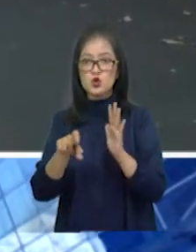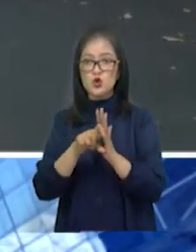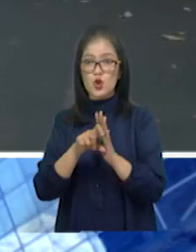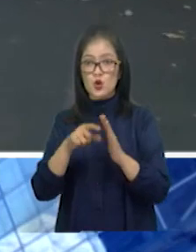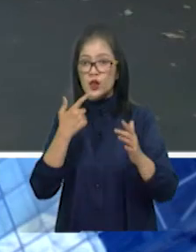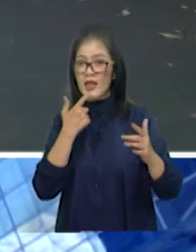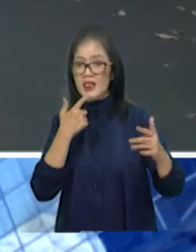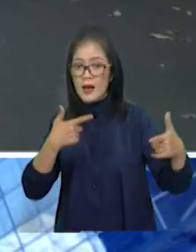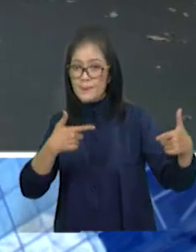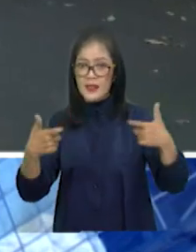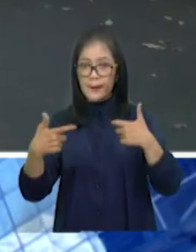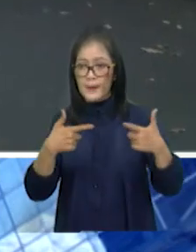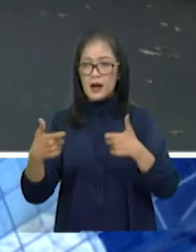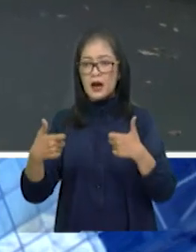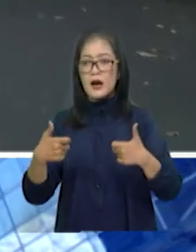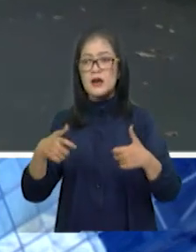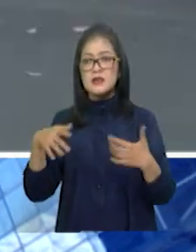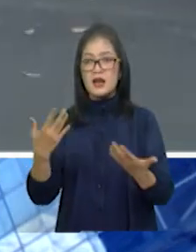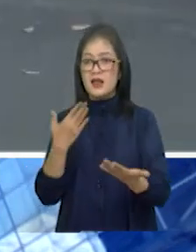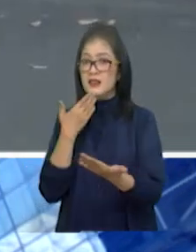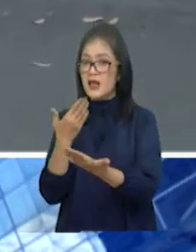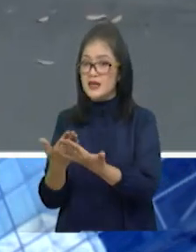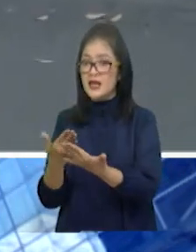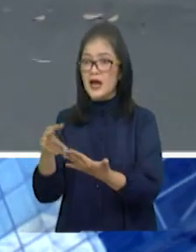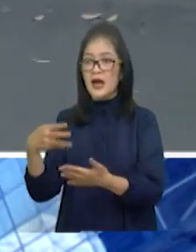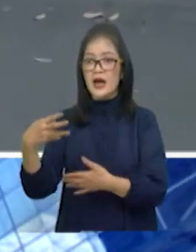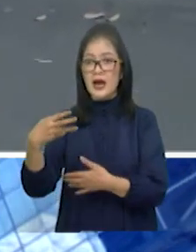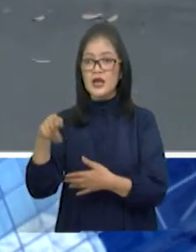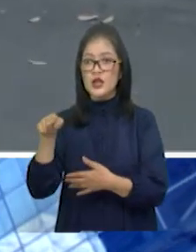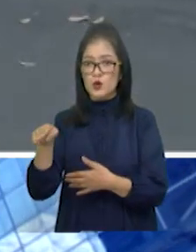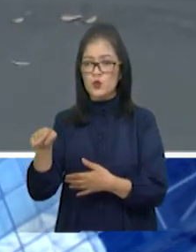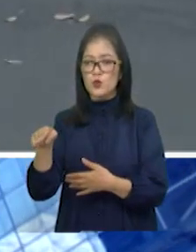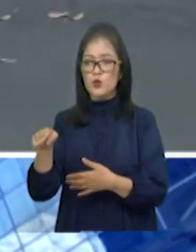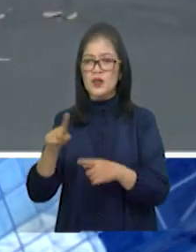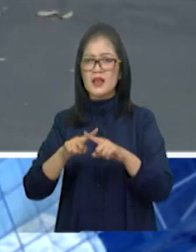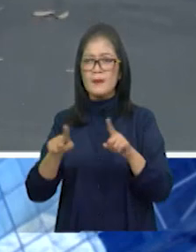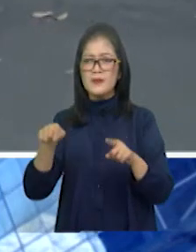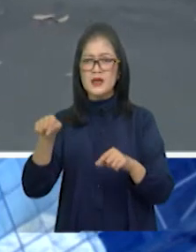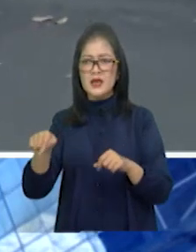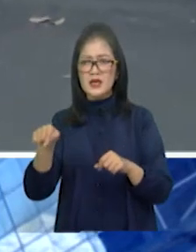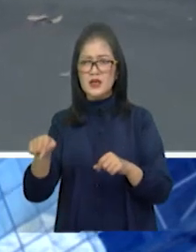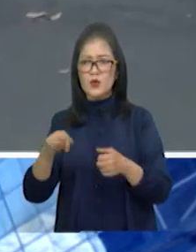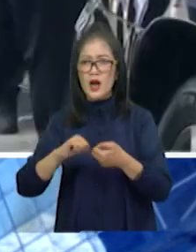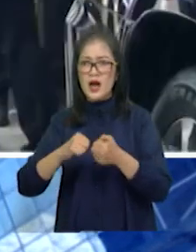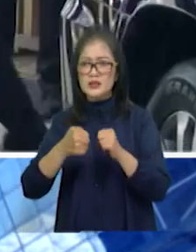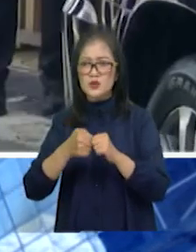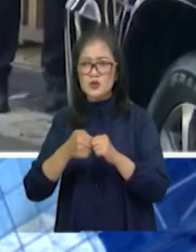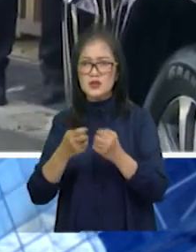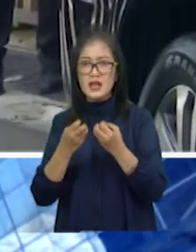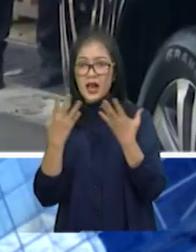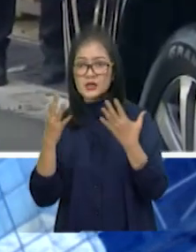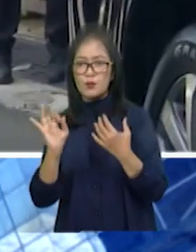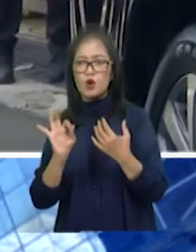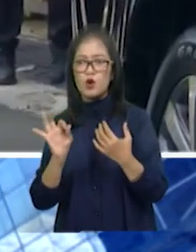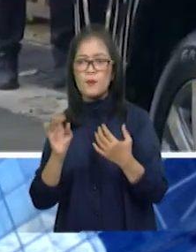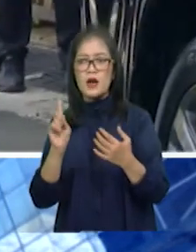dari saudara Barada E. Ricky sendiri itu hanya menyaksikan sebagian, tidak menyaksikan keseluruhan. Dugaan pelecehan